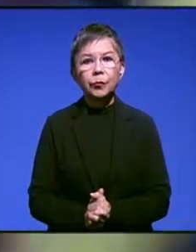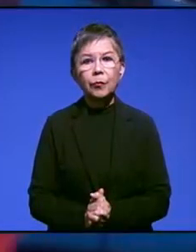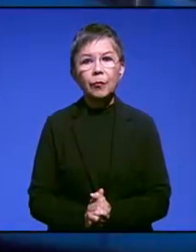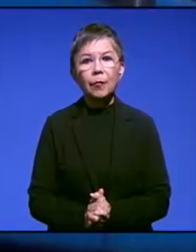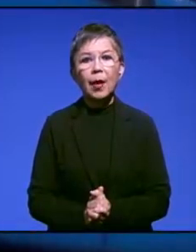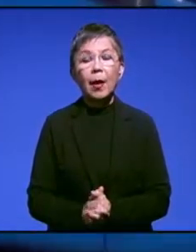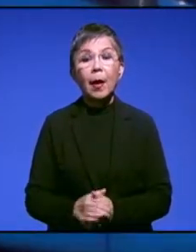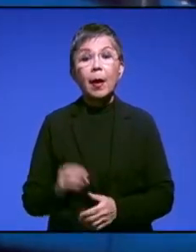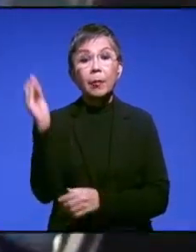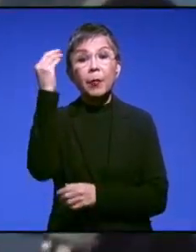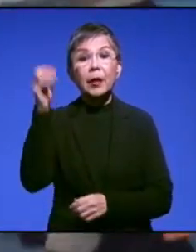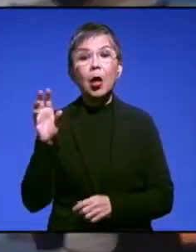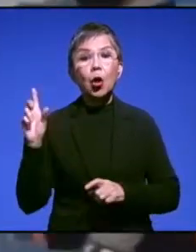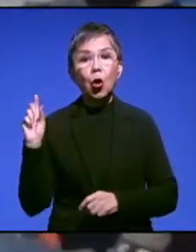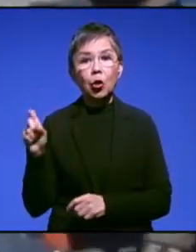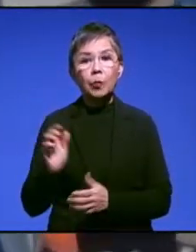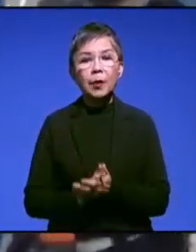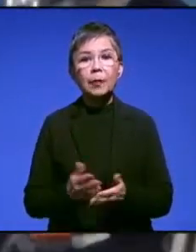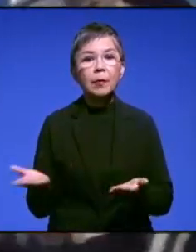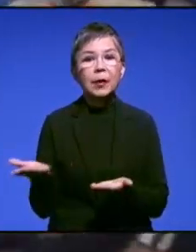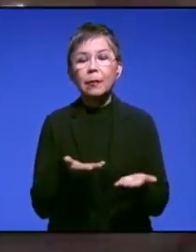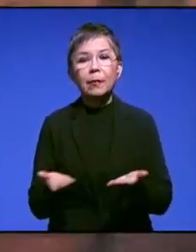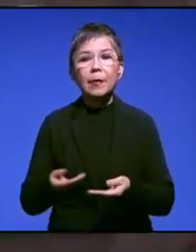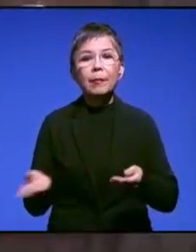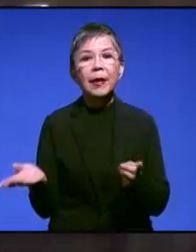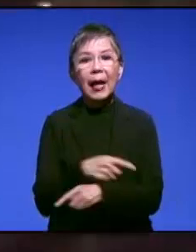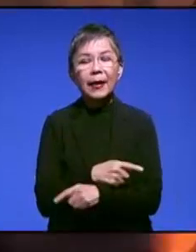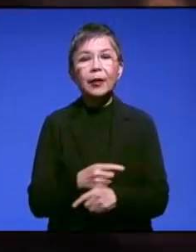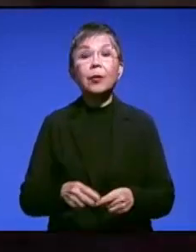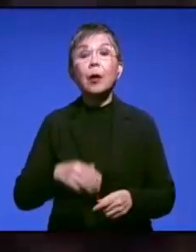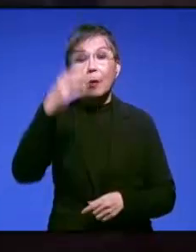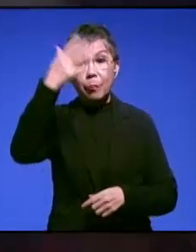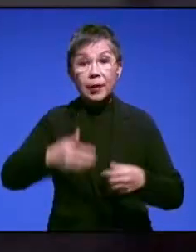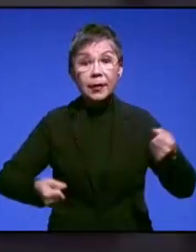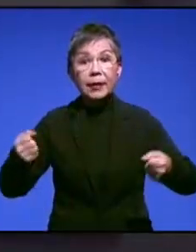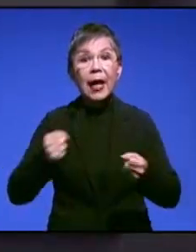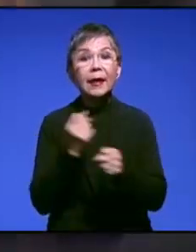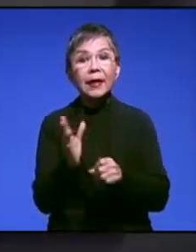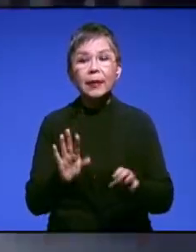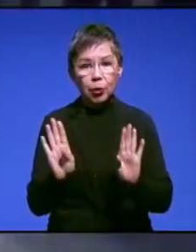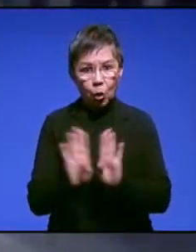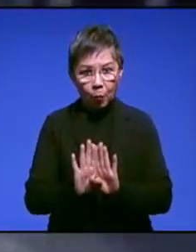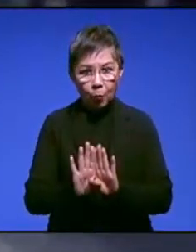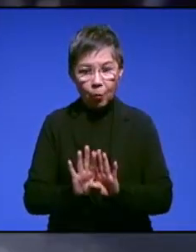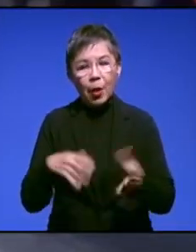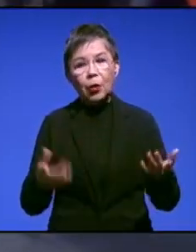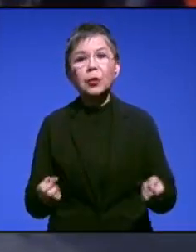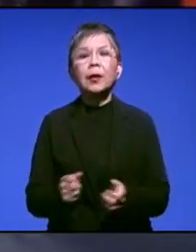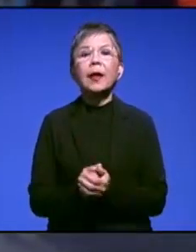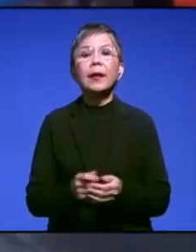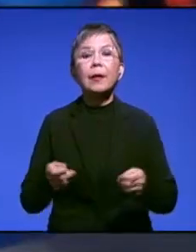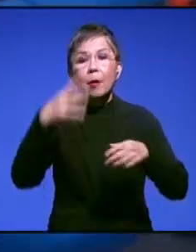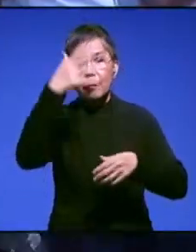Meski begitu, Pemkot Bogor berencana mengganti layanan bus gratis menjadi bus berbayar jika nantinya layanan bus gratis dihentikan.